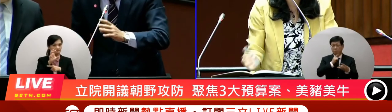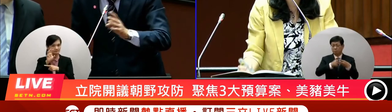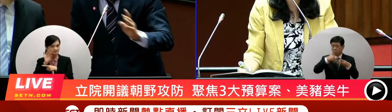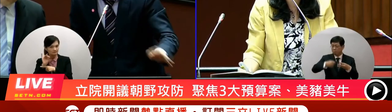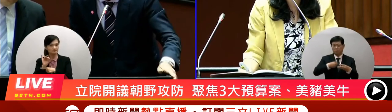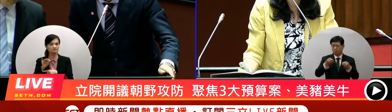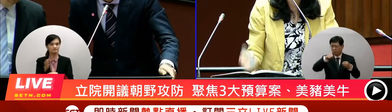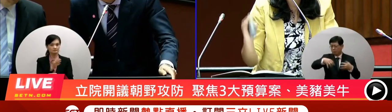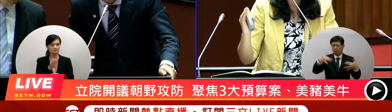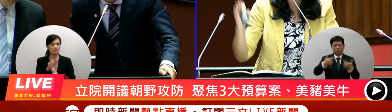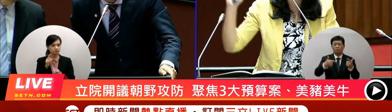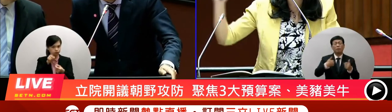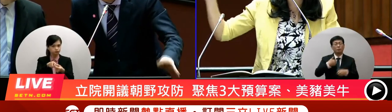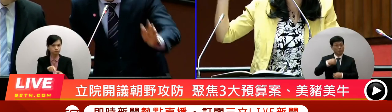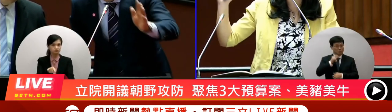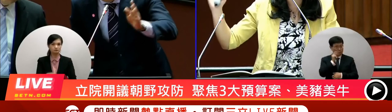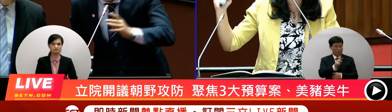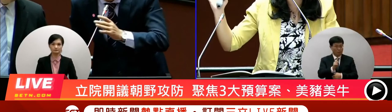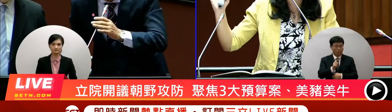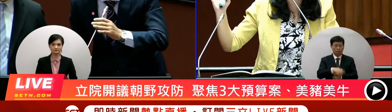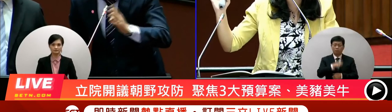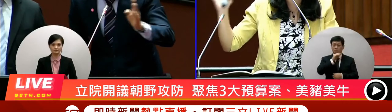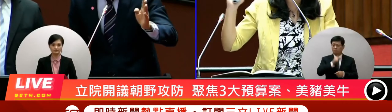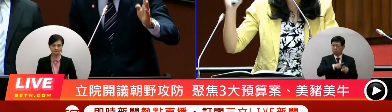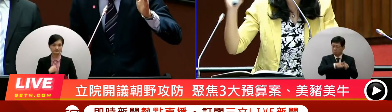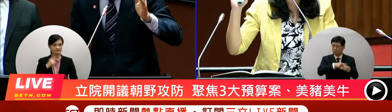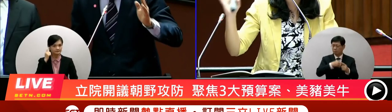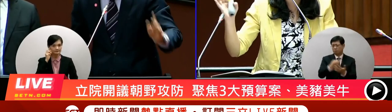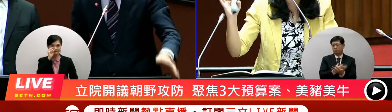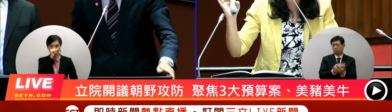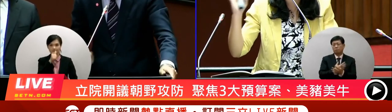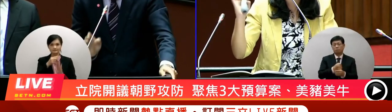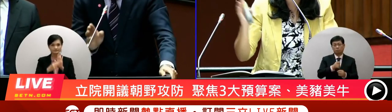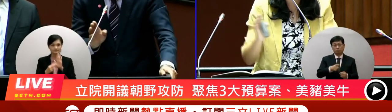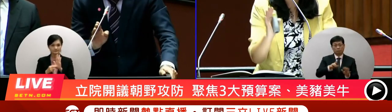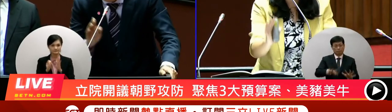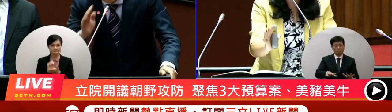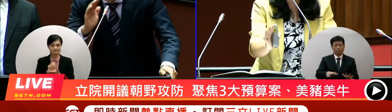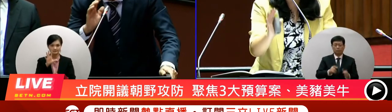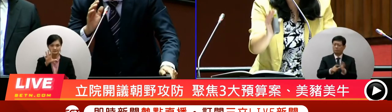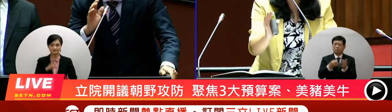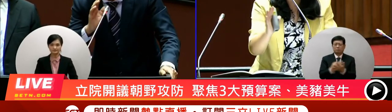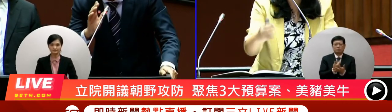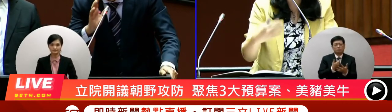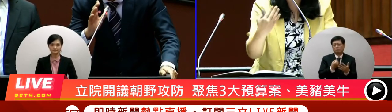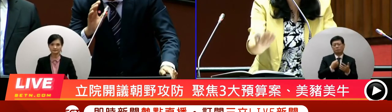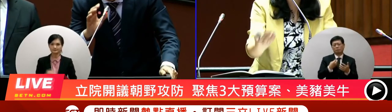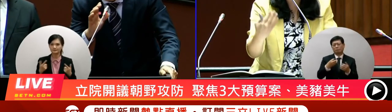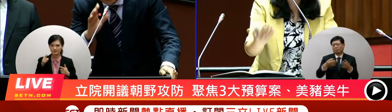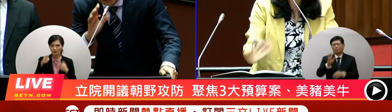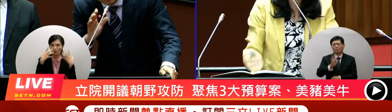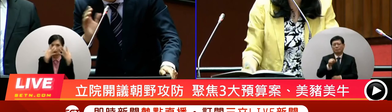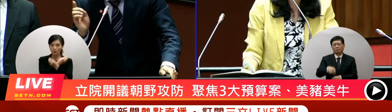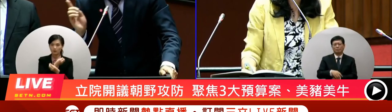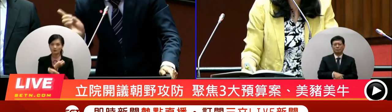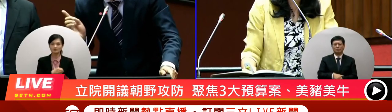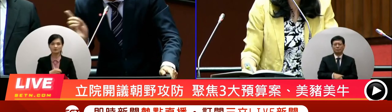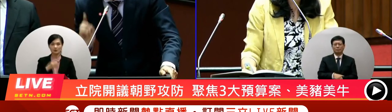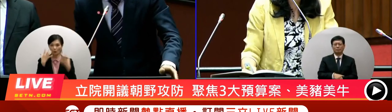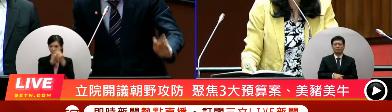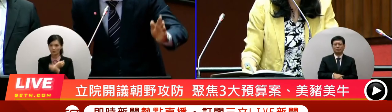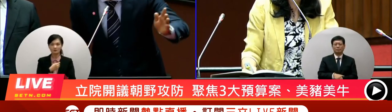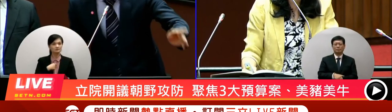你深究这个问题，我现在看到的就是执行力的问题。 我要再特别跟你说明， 因为执行力不足，所以因为时间不够，我不想要跟你讨论这么。 你误解到你执行力不足。